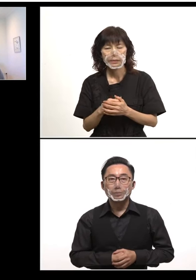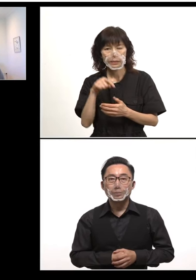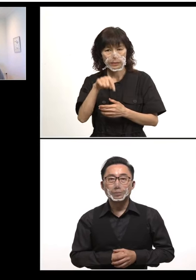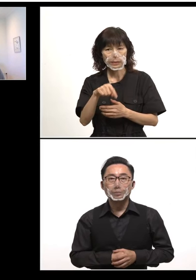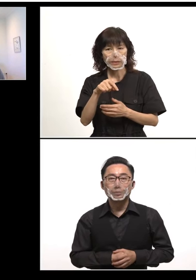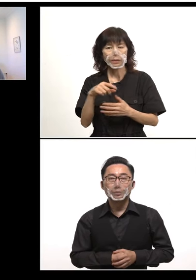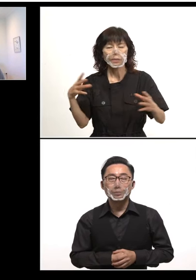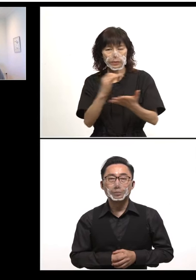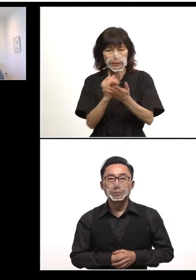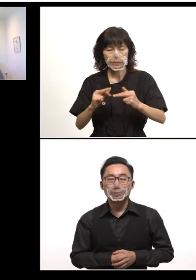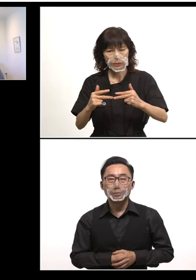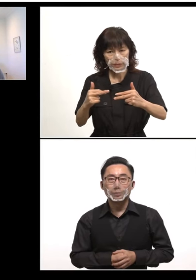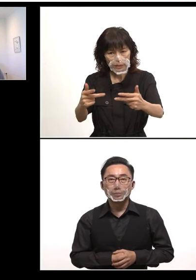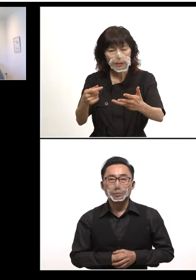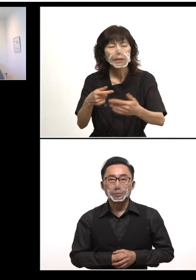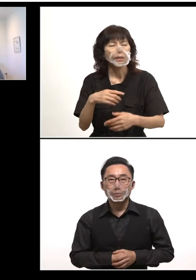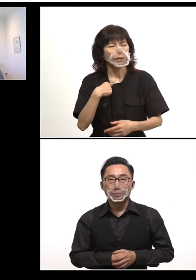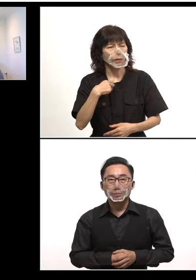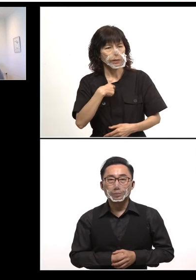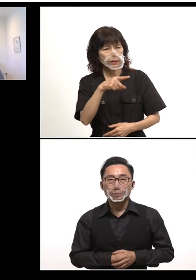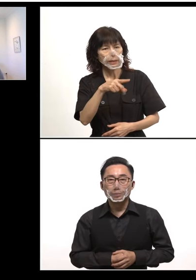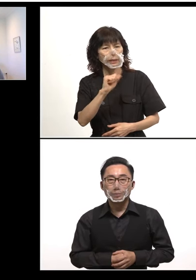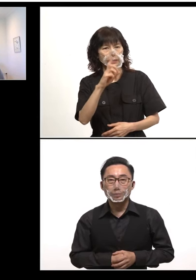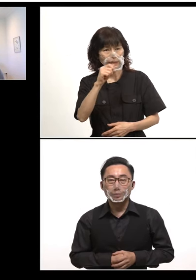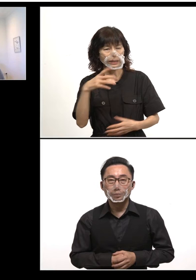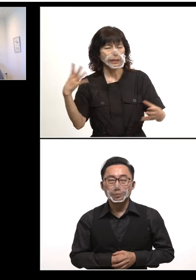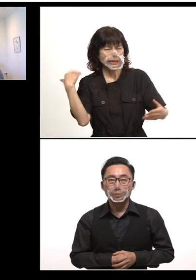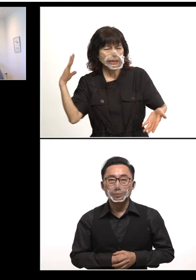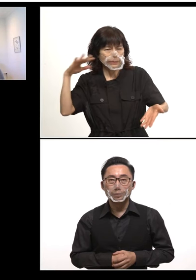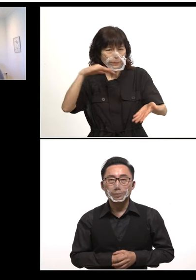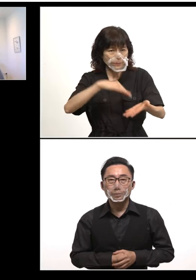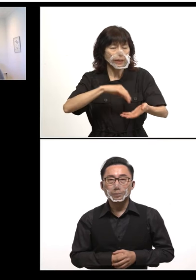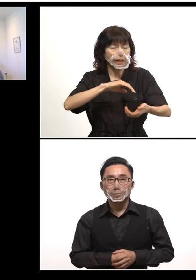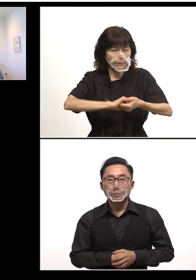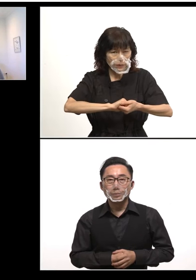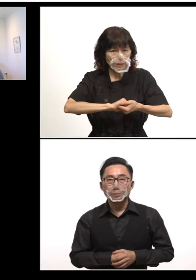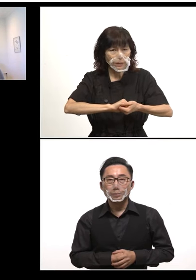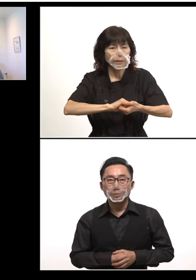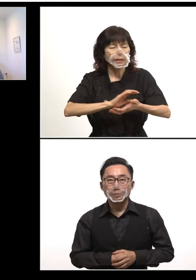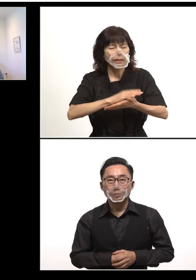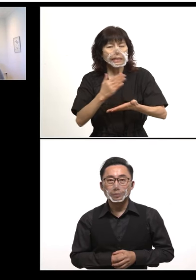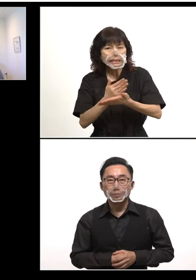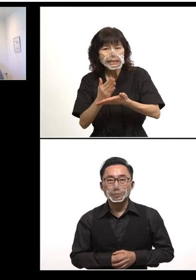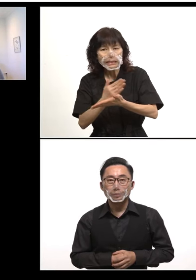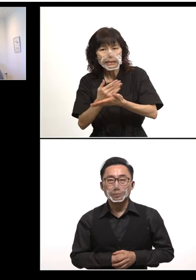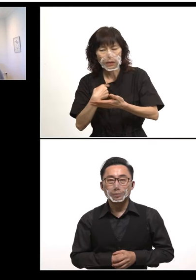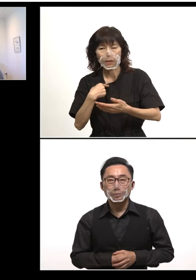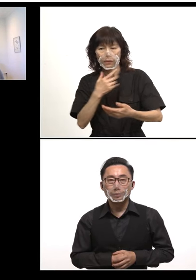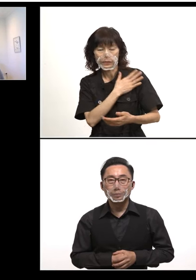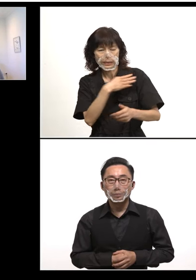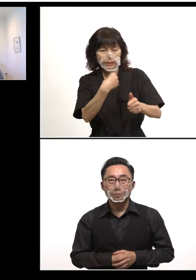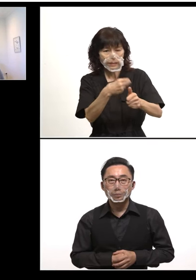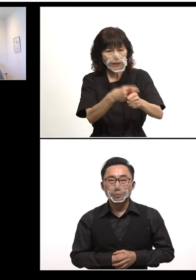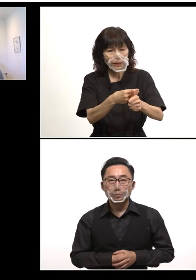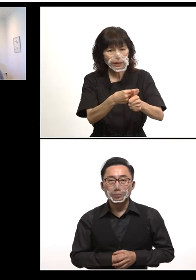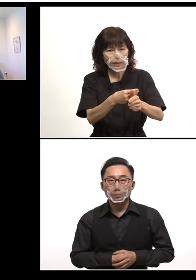展，即係譬如喺智能藝術會，我過往都合作咗好一段日子，我哋都嘗試即係譬如我去教嘅時候，我係咪可